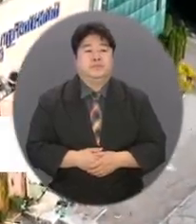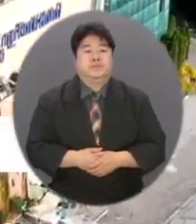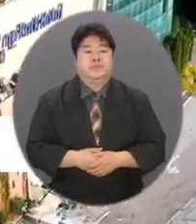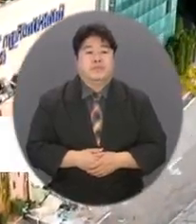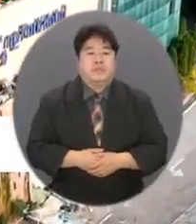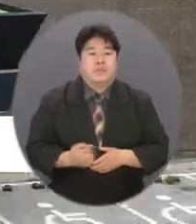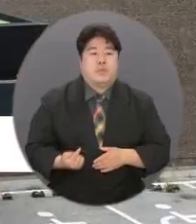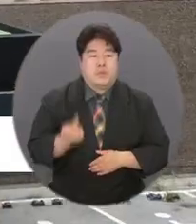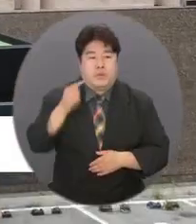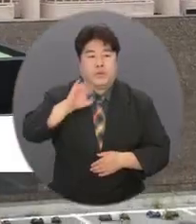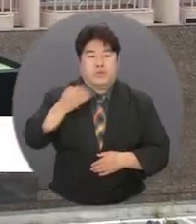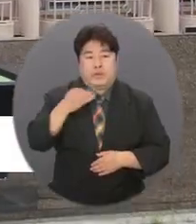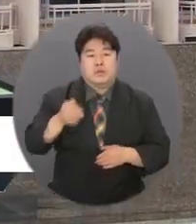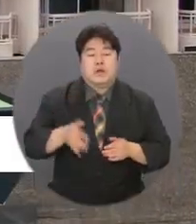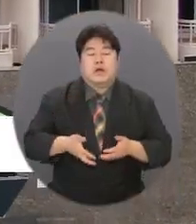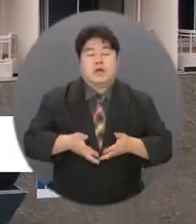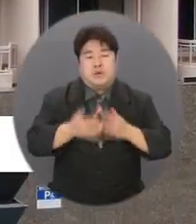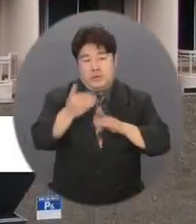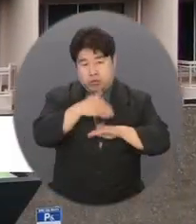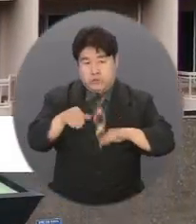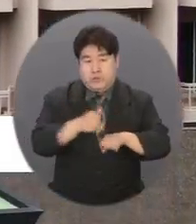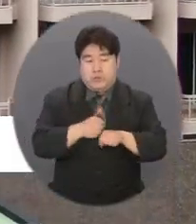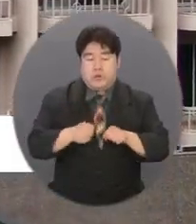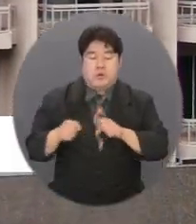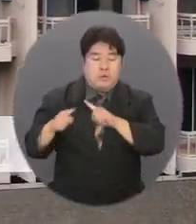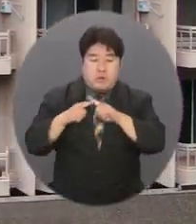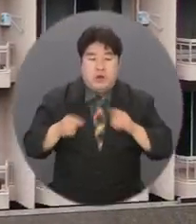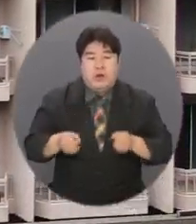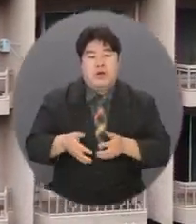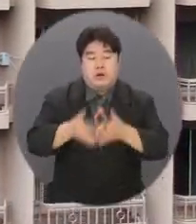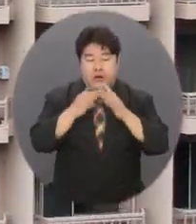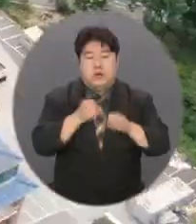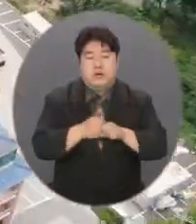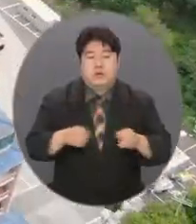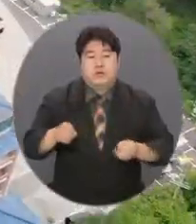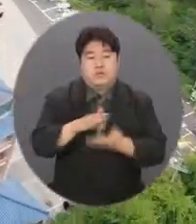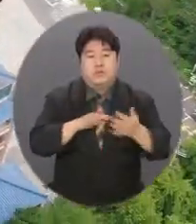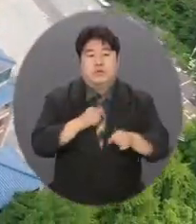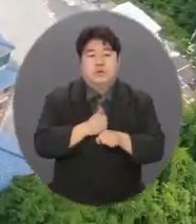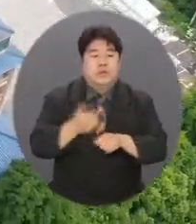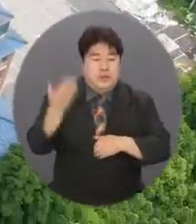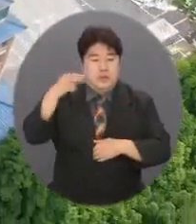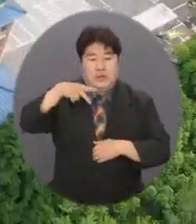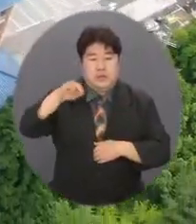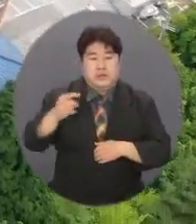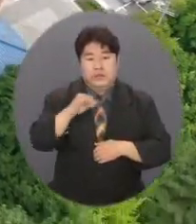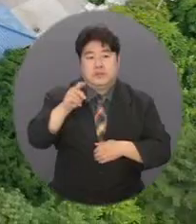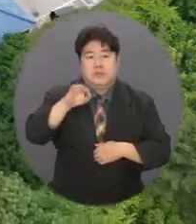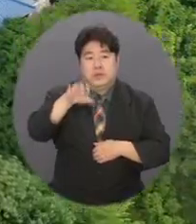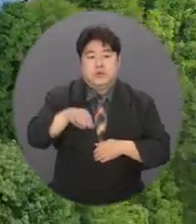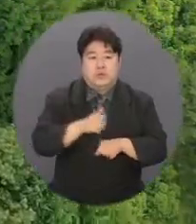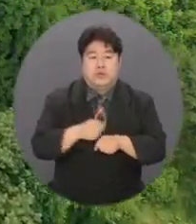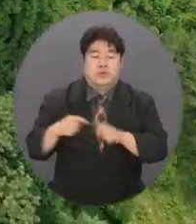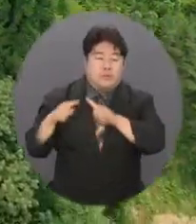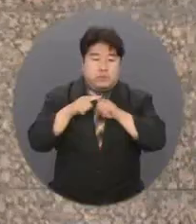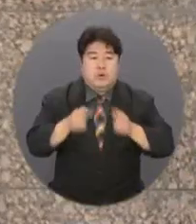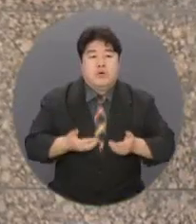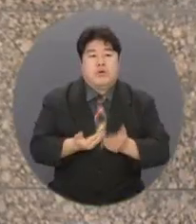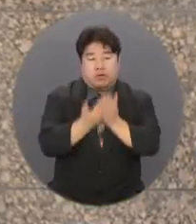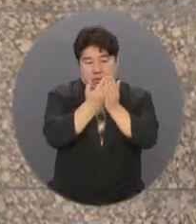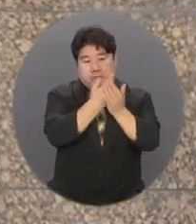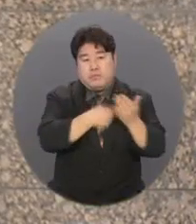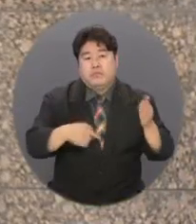고급빌라 건축계 그루 당 개발 논란이 일었던 예치 냥 파크 호텔 부지 지난 2월 난개발을 막기 위해